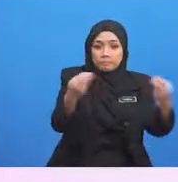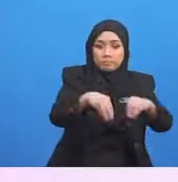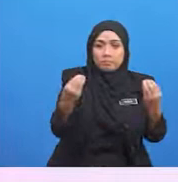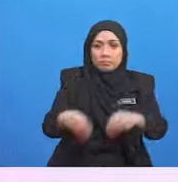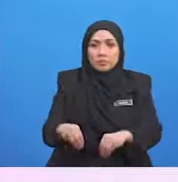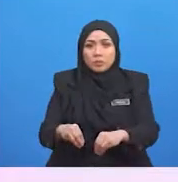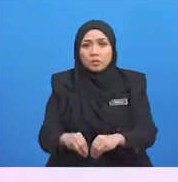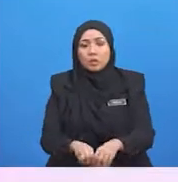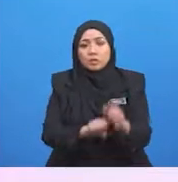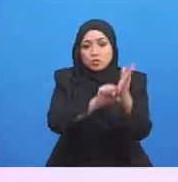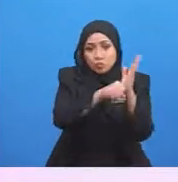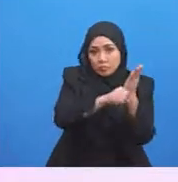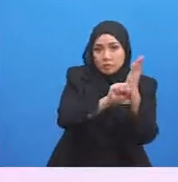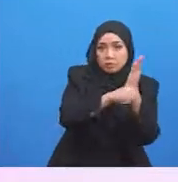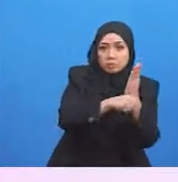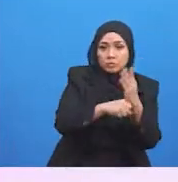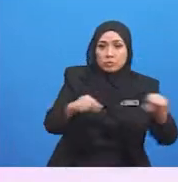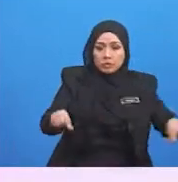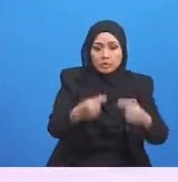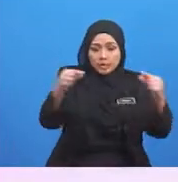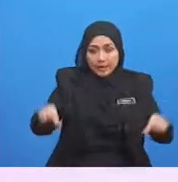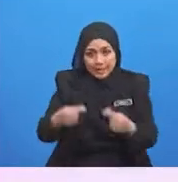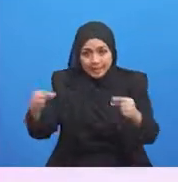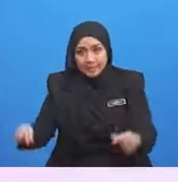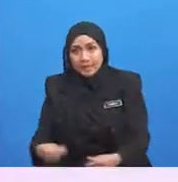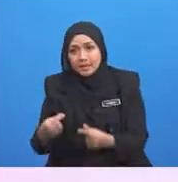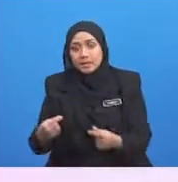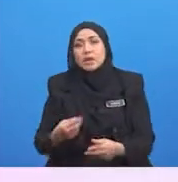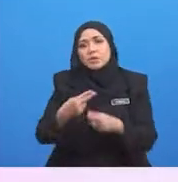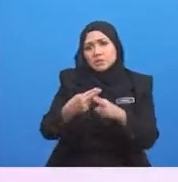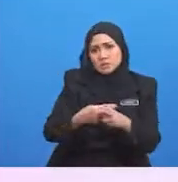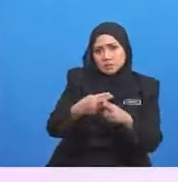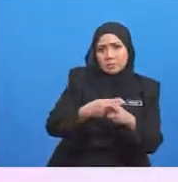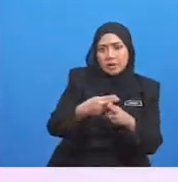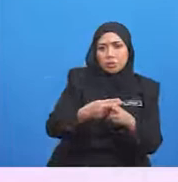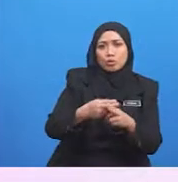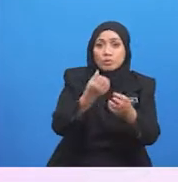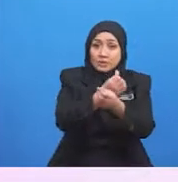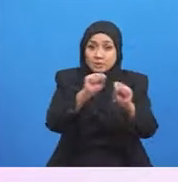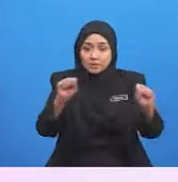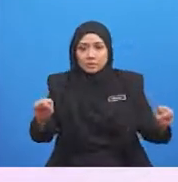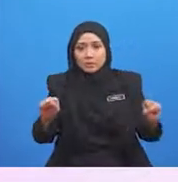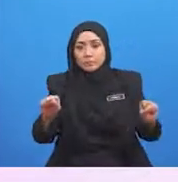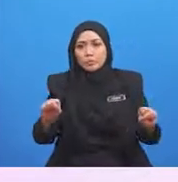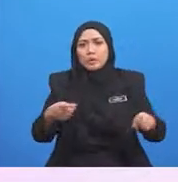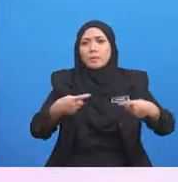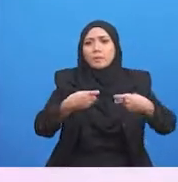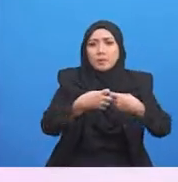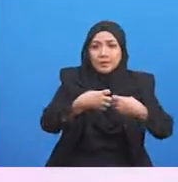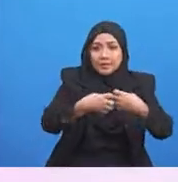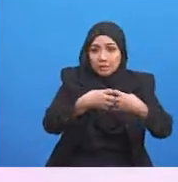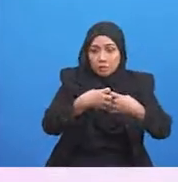sumber galian, manakala barang separuh siap adalah seperti bahan komponen elektrik